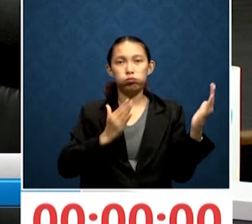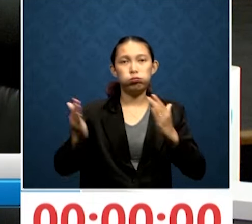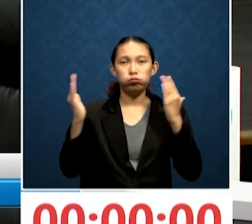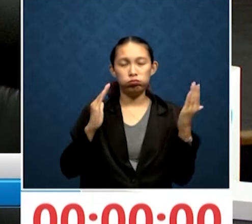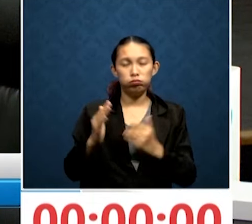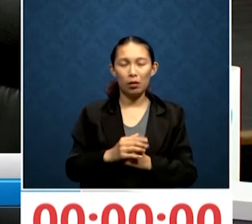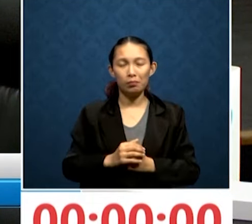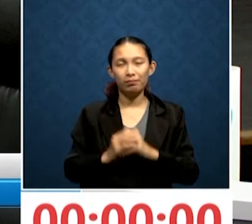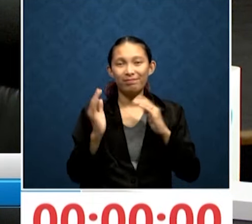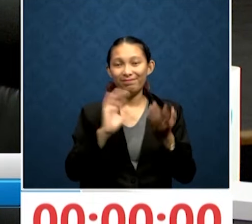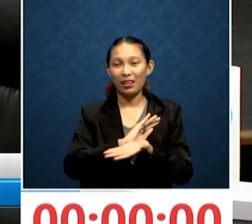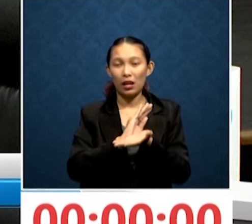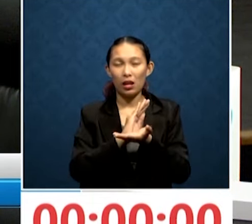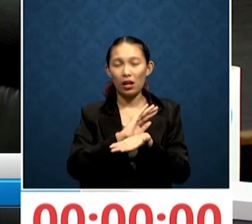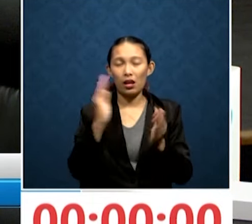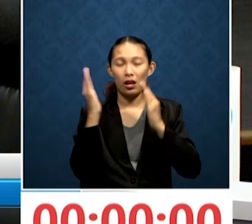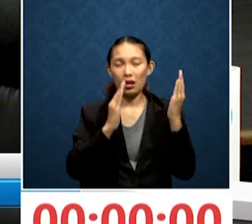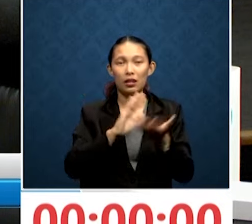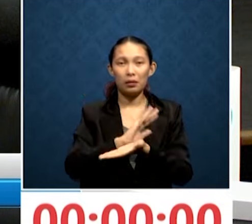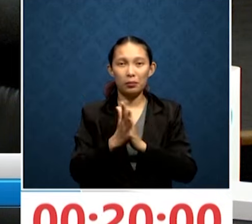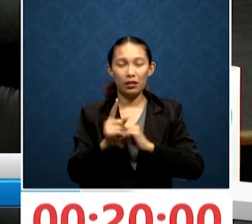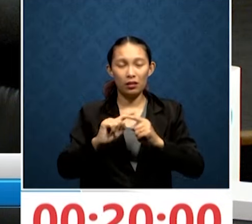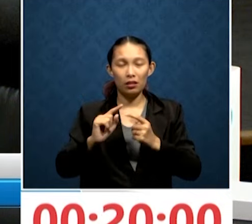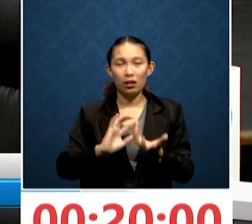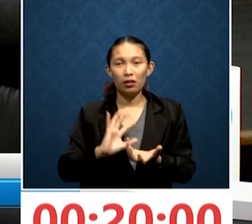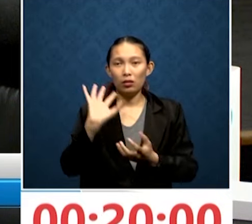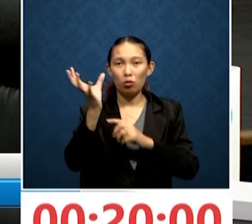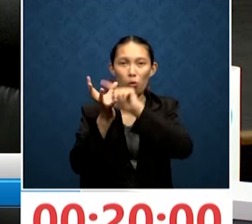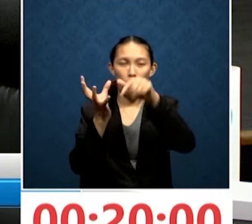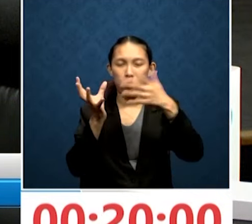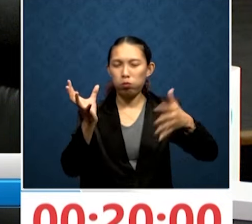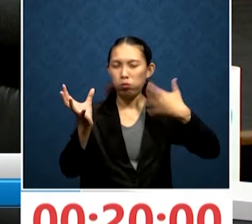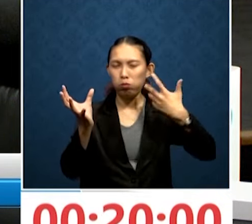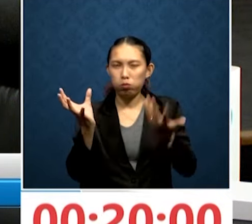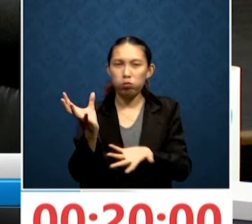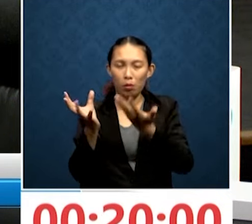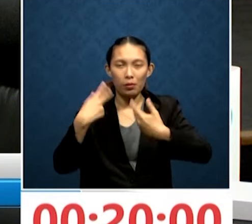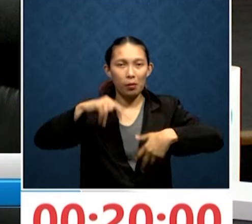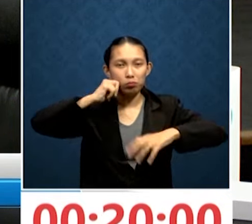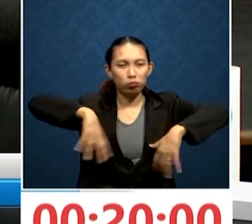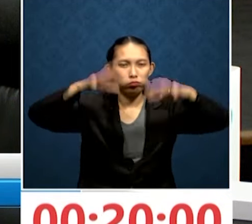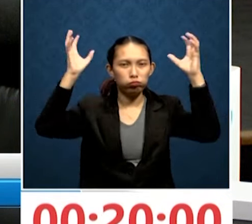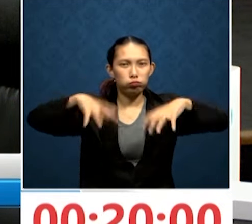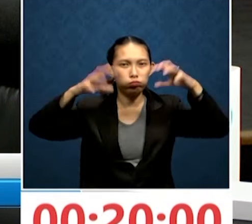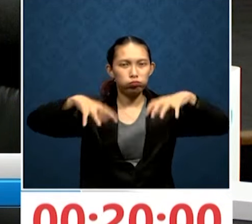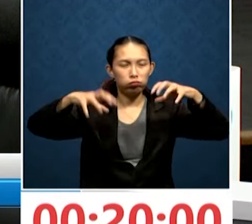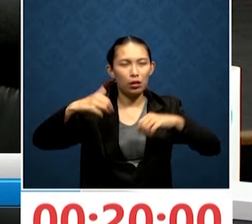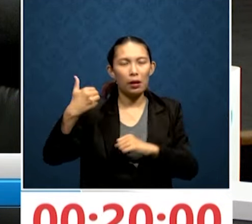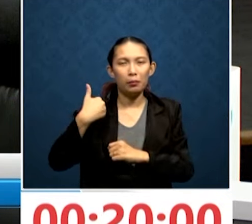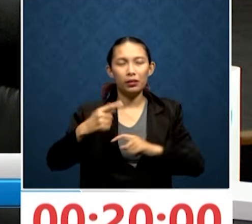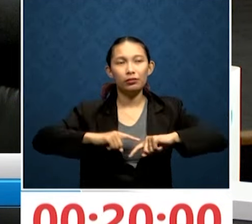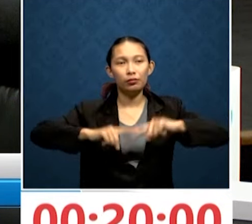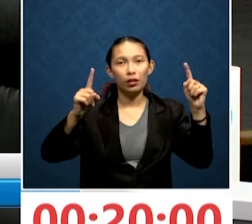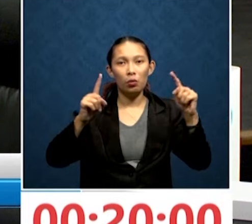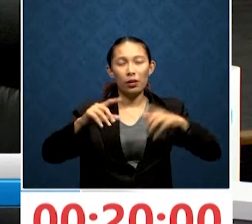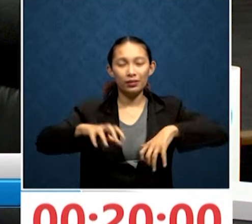เปลี่ยนแปลงของสภาพอากาศทำให้อุณหภูมิโลกสูงขึ้นและฝนทำให้ฝนตกหนักมากขึ้นแต่การวางระบบ